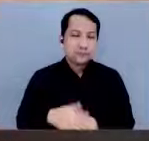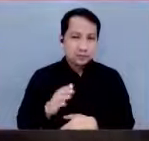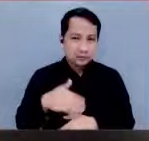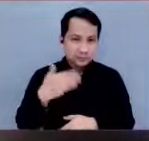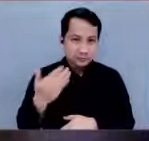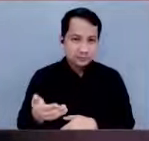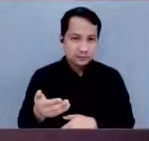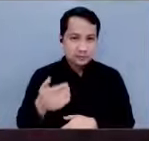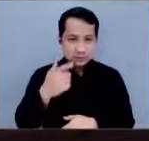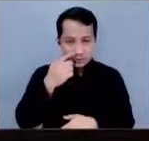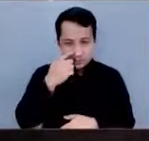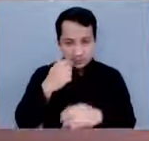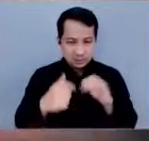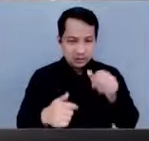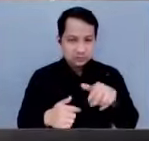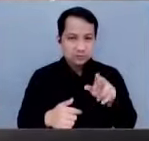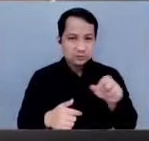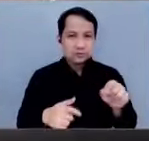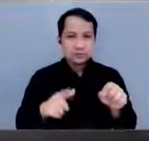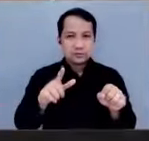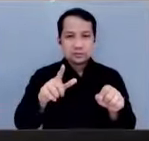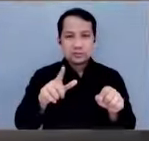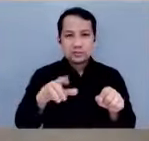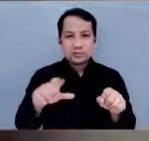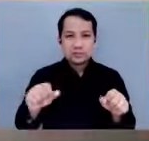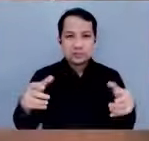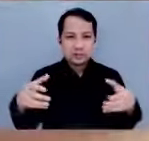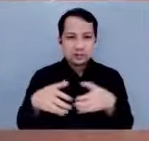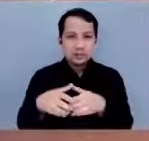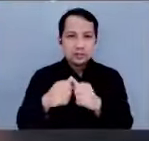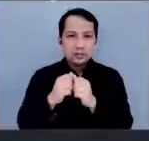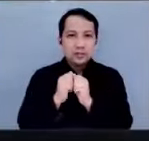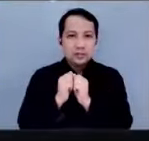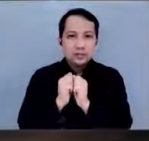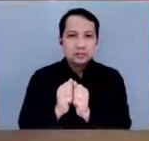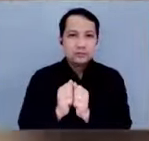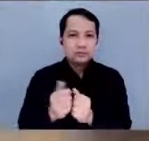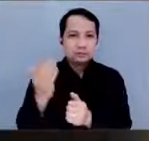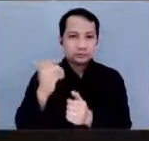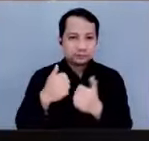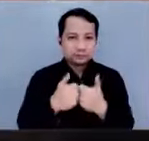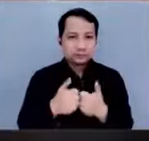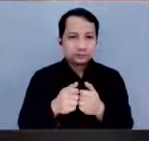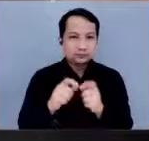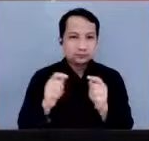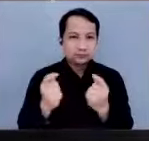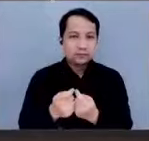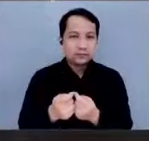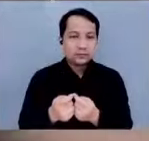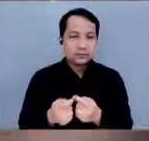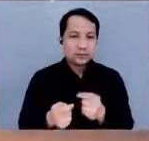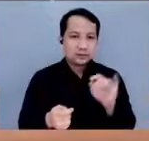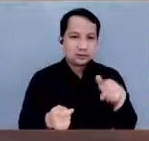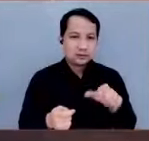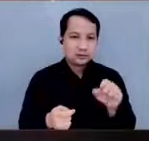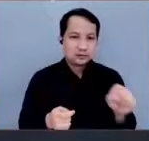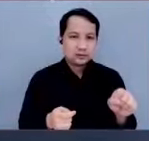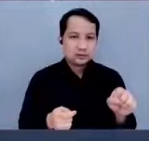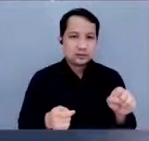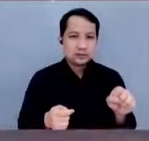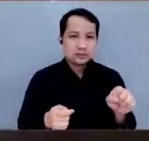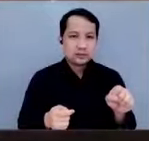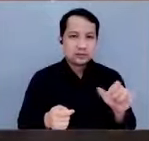sa Josh Leah fans. Reunited din sa birthday party ang dating love team at mag-ex na sina Julia at Joshua